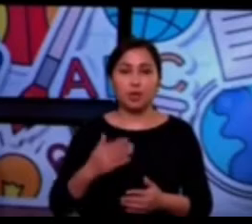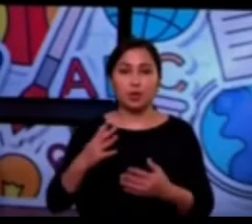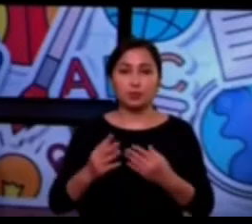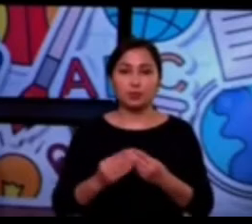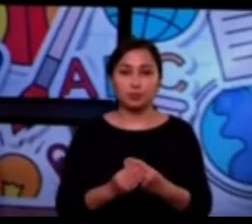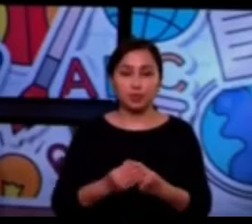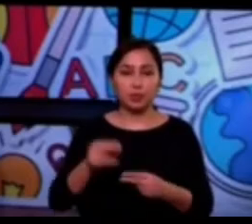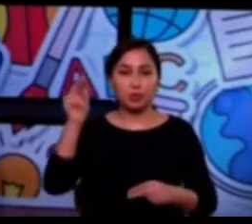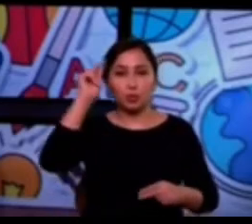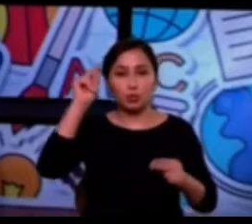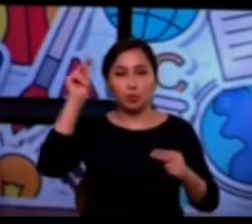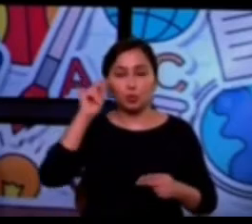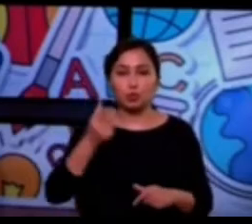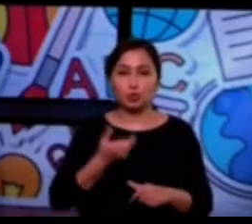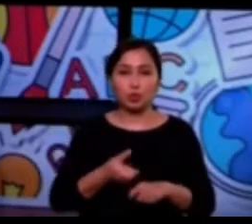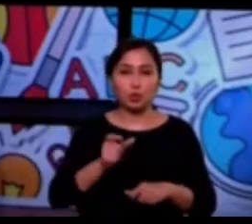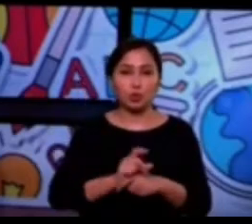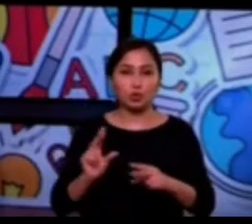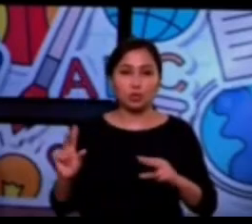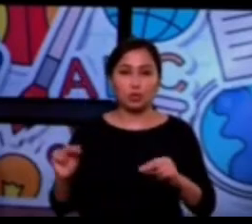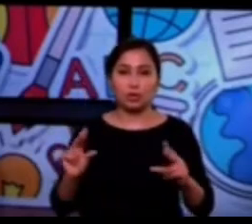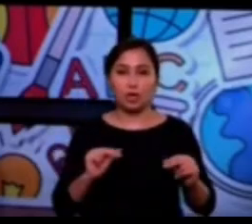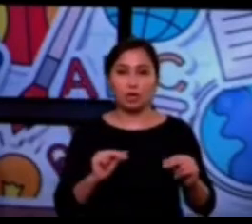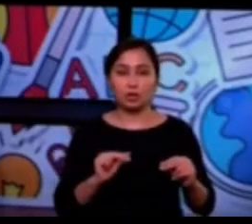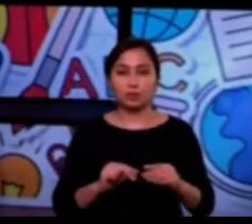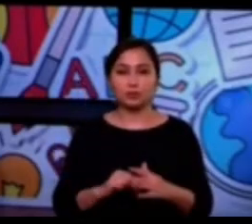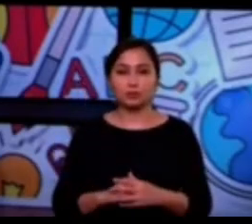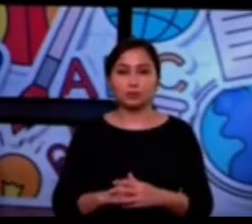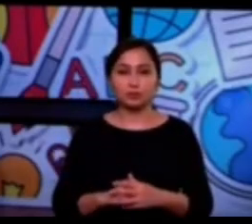Мы учиться очень рады.